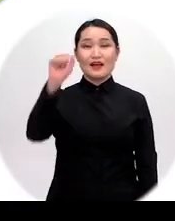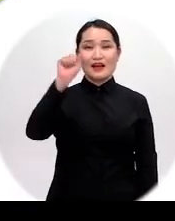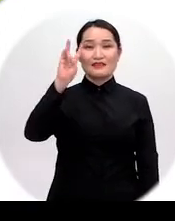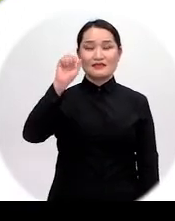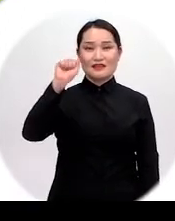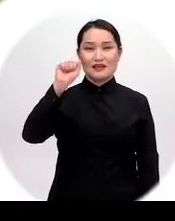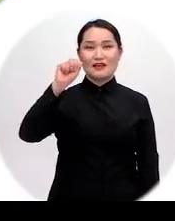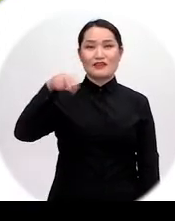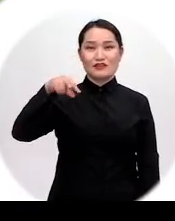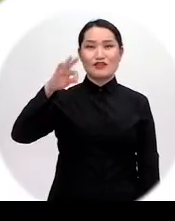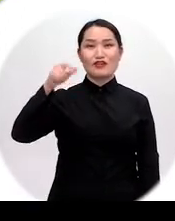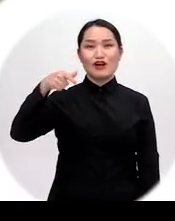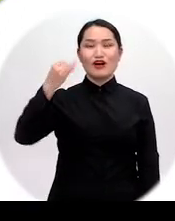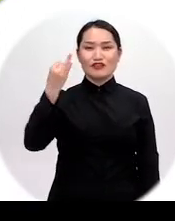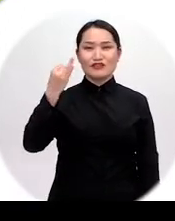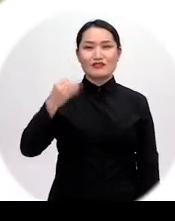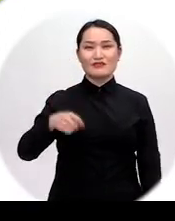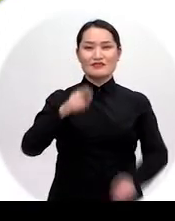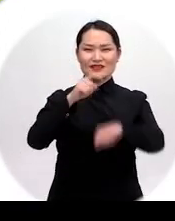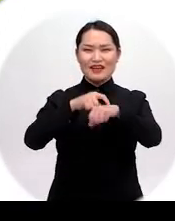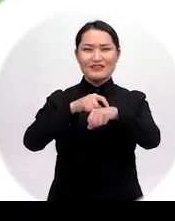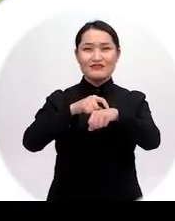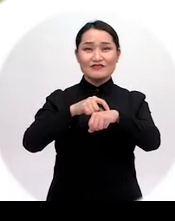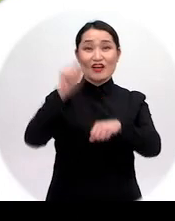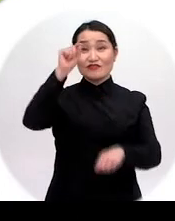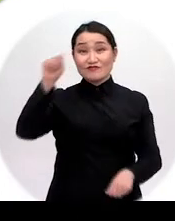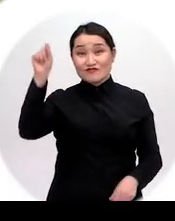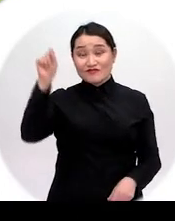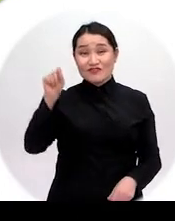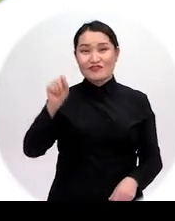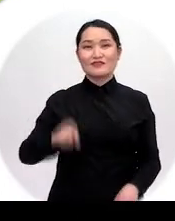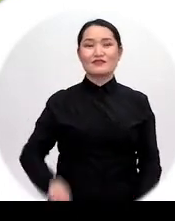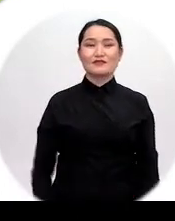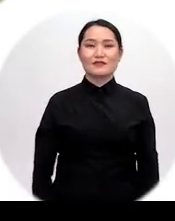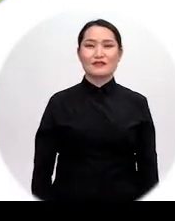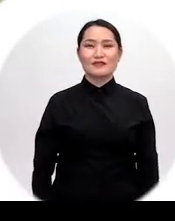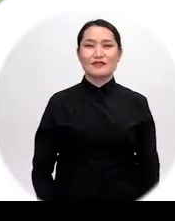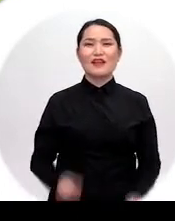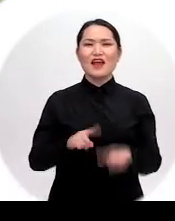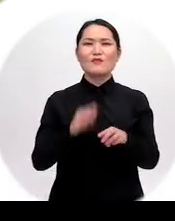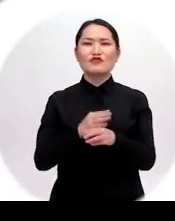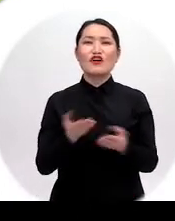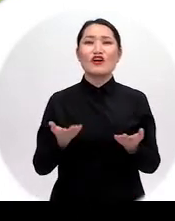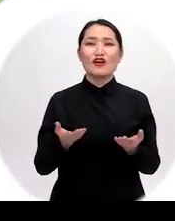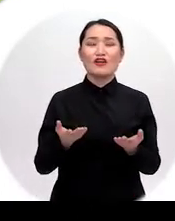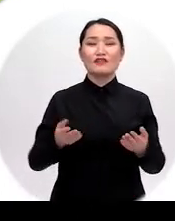болоход цагийн богино болон урт зүү ямар тоог заах вэ?